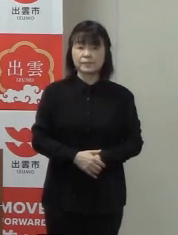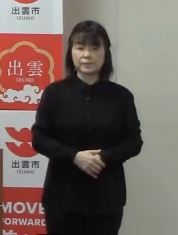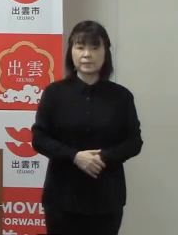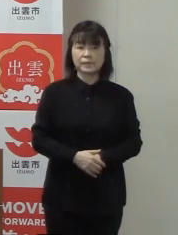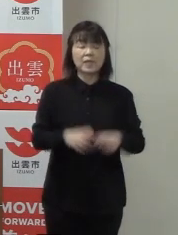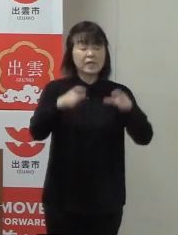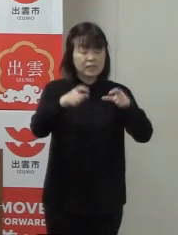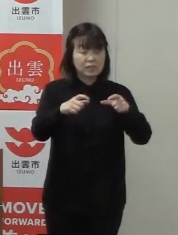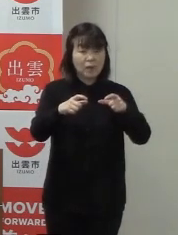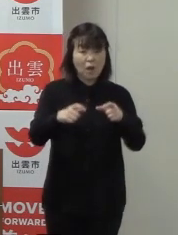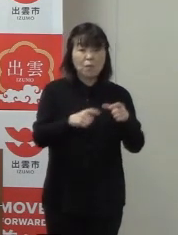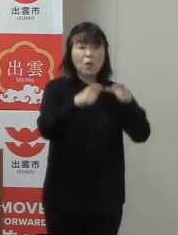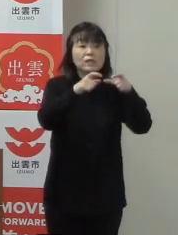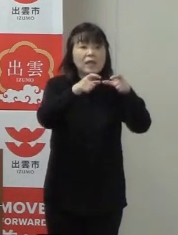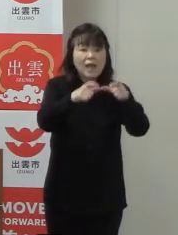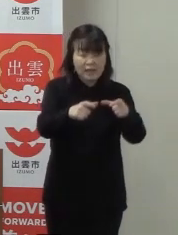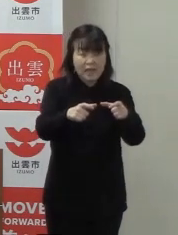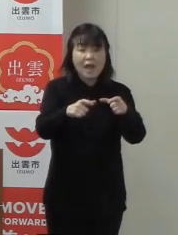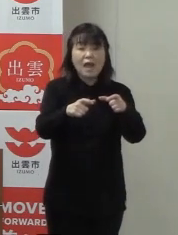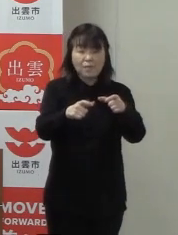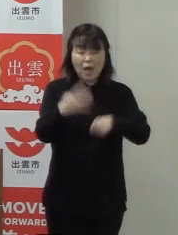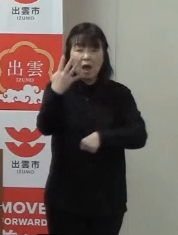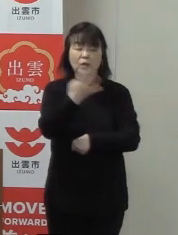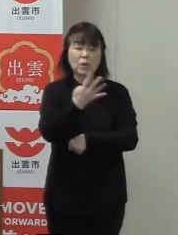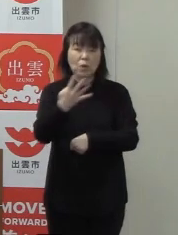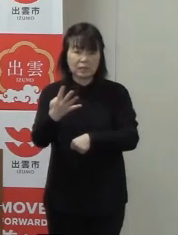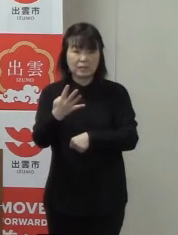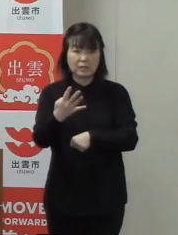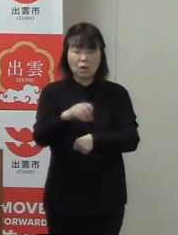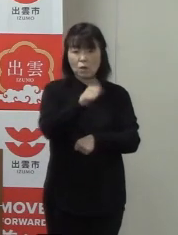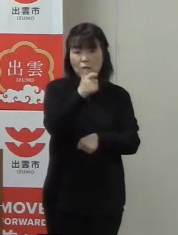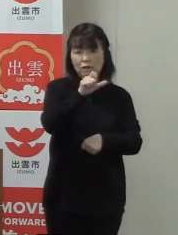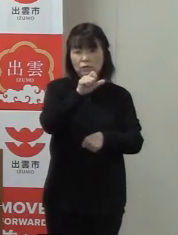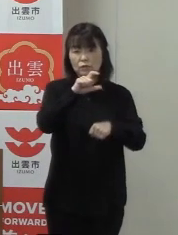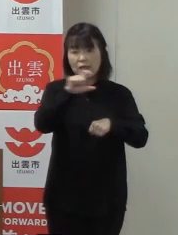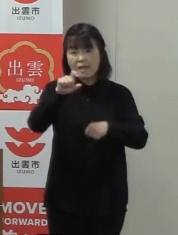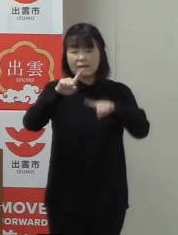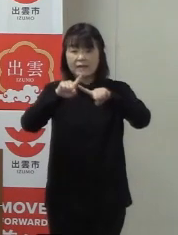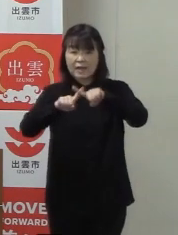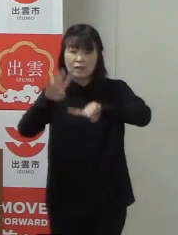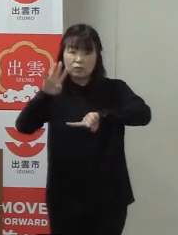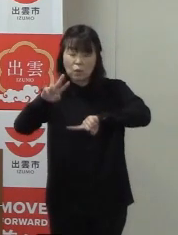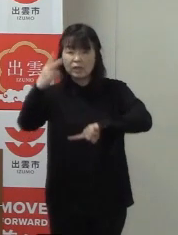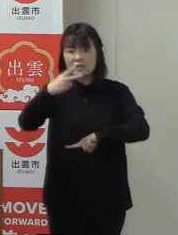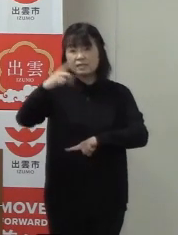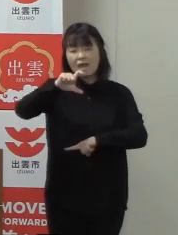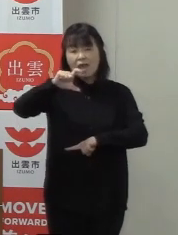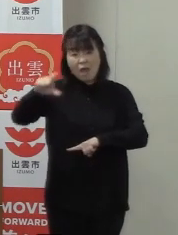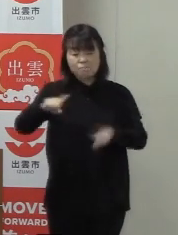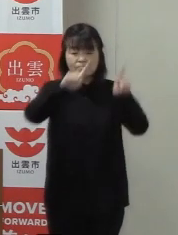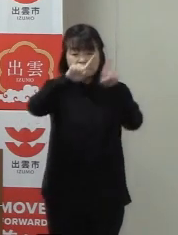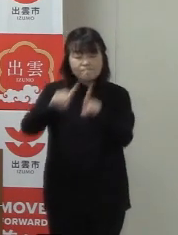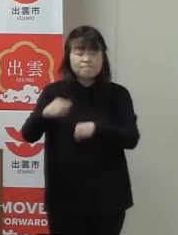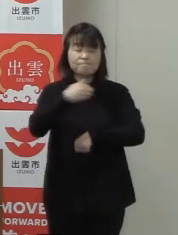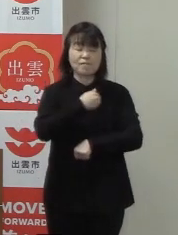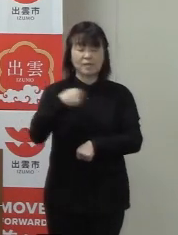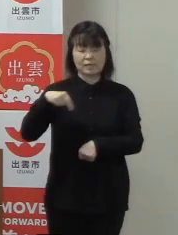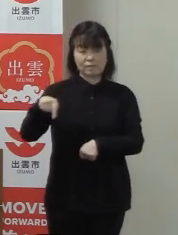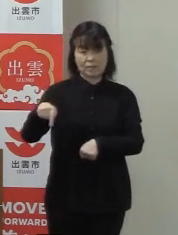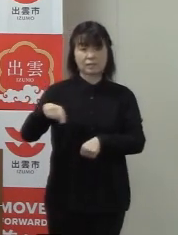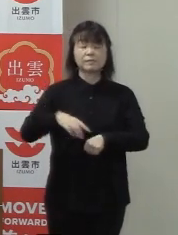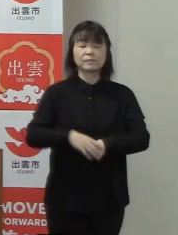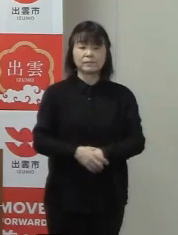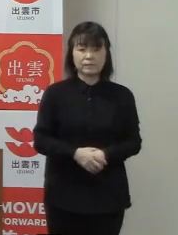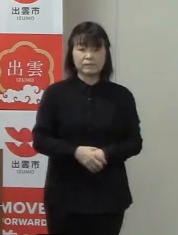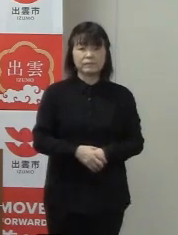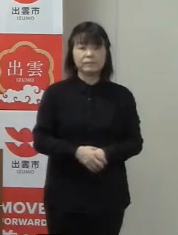1枚であれば4人までだったら2000円分のですね、割引を受けられるということであります。入浴券をもらえる施設といたしましては